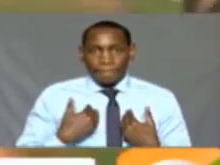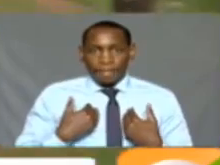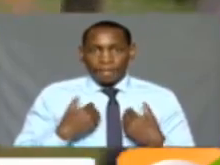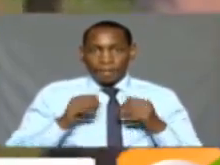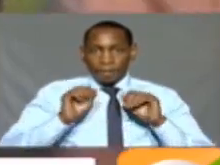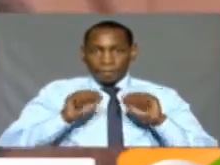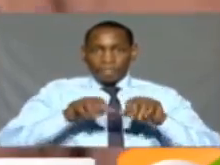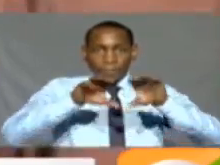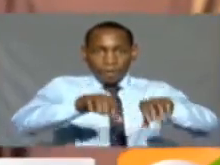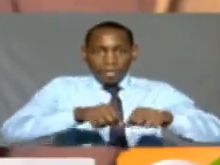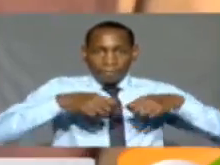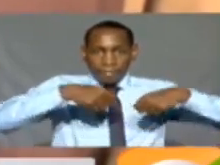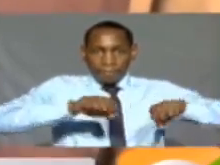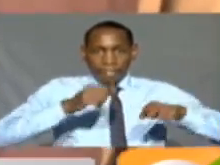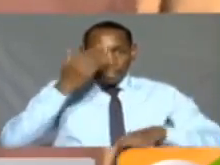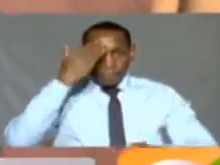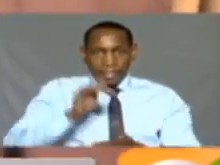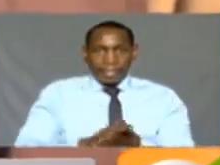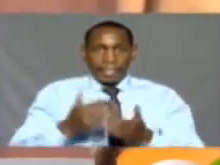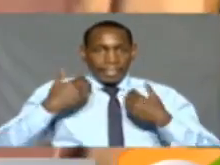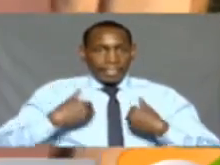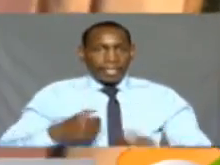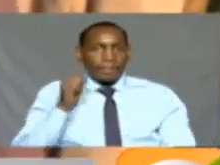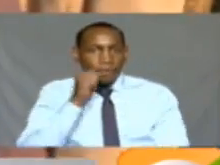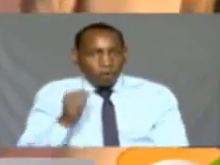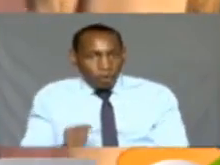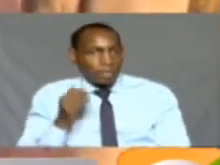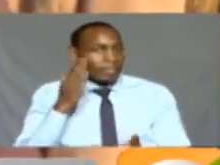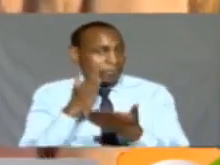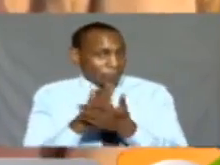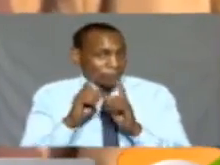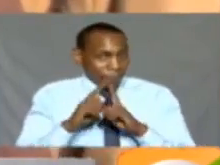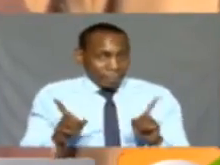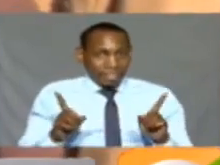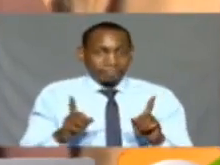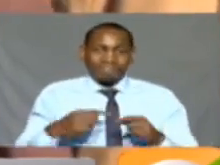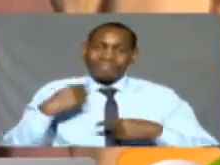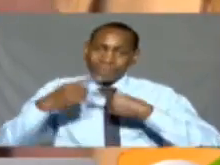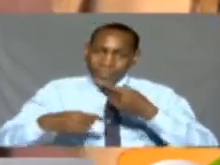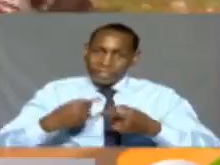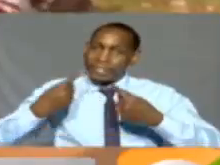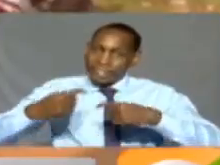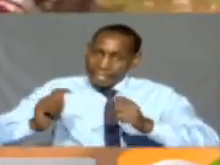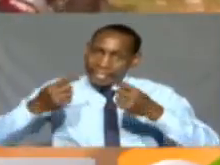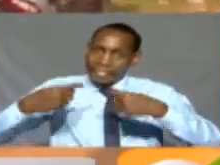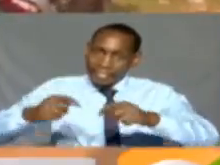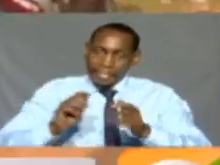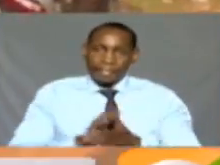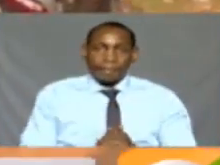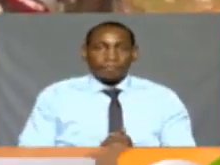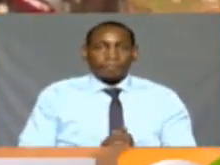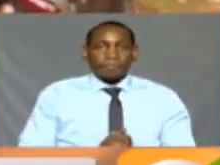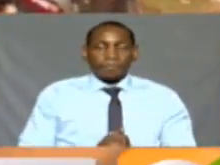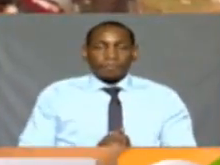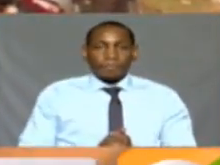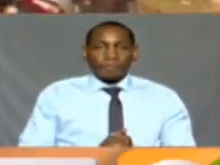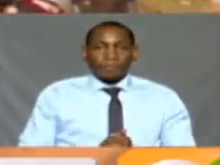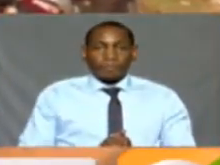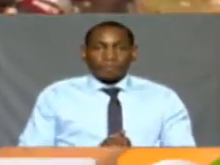wangeninyang'anya hiyo pikipiki sababu anaona mimi nashakuwa mzee, lakini nachikasa. Kwa hivyo